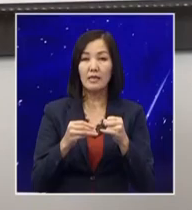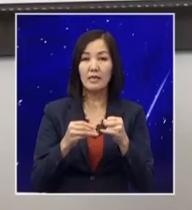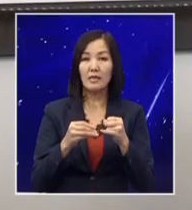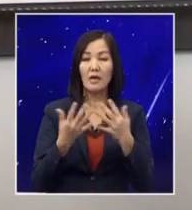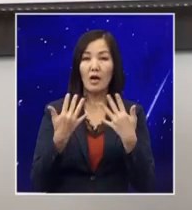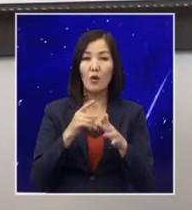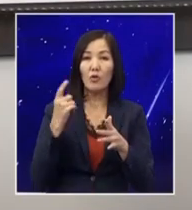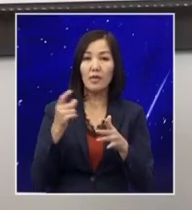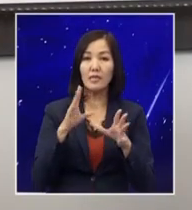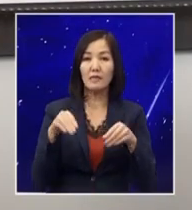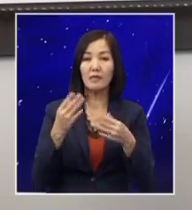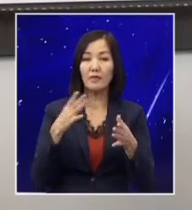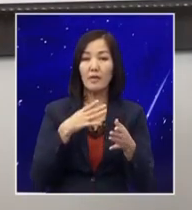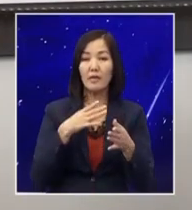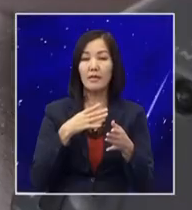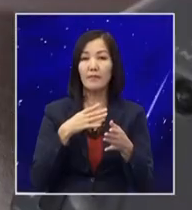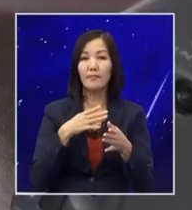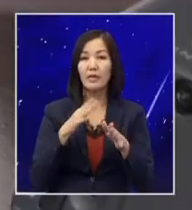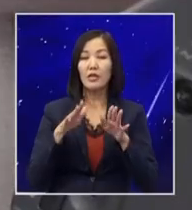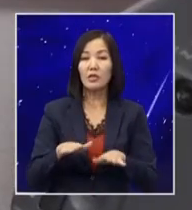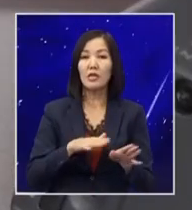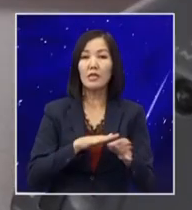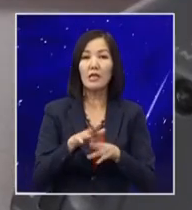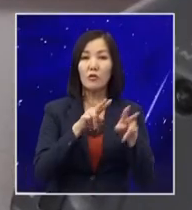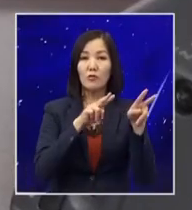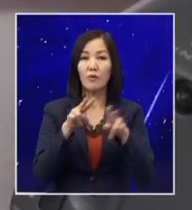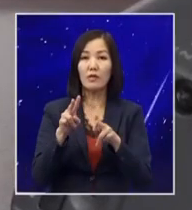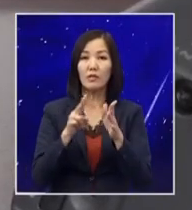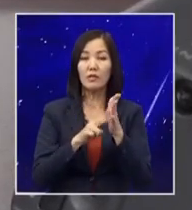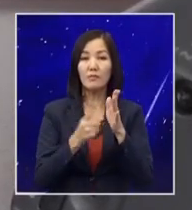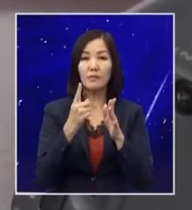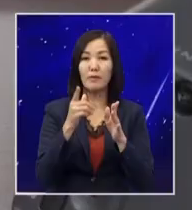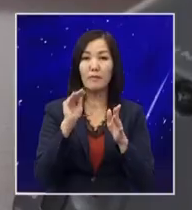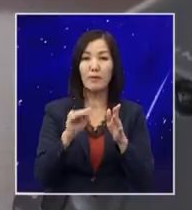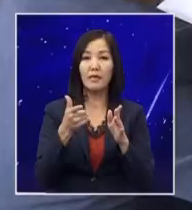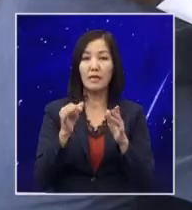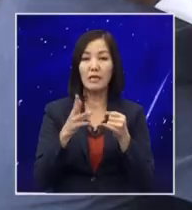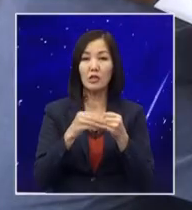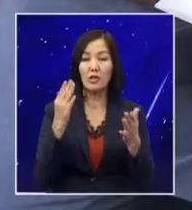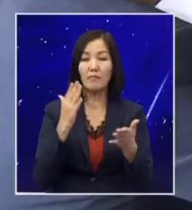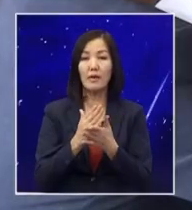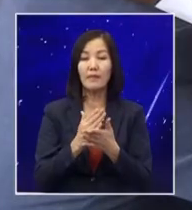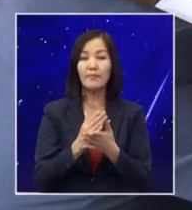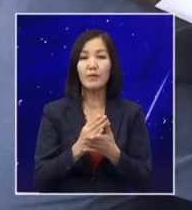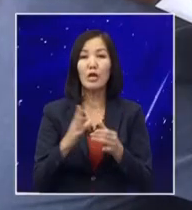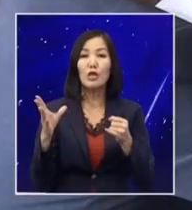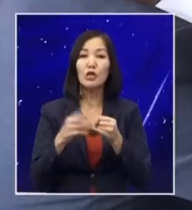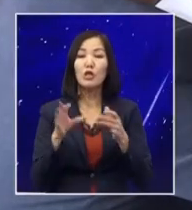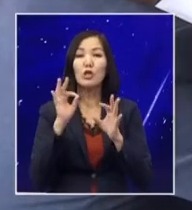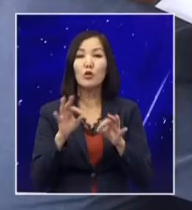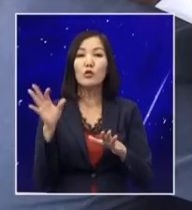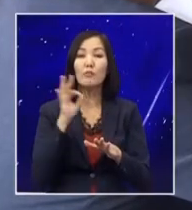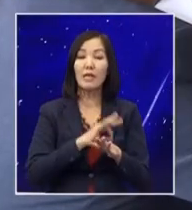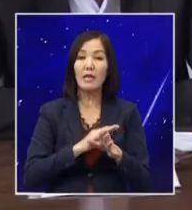ауыл шаруашылық айналымына енгізілді. Жергілікті атқарушы органның бақылауында тұрған 71 мың гектар бар. Жерді тиімді игеру мен